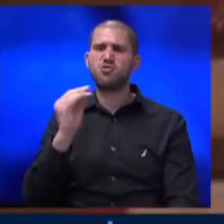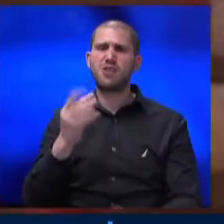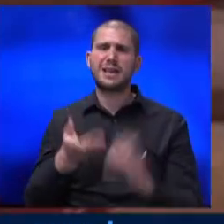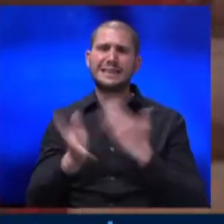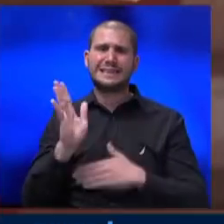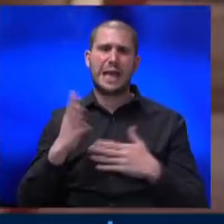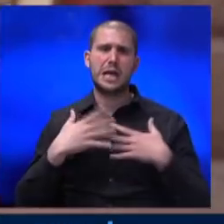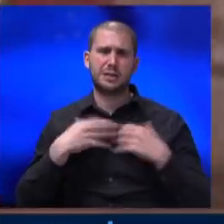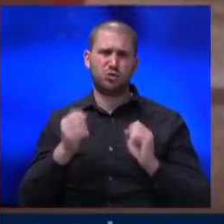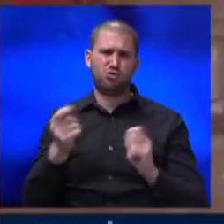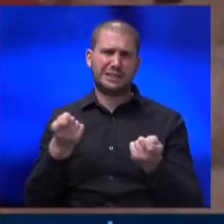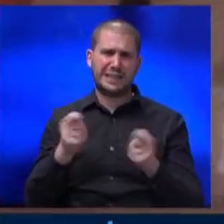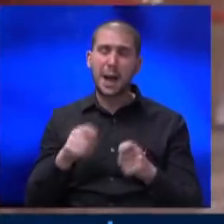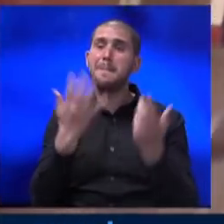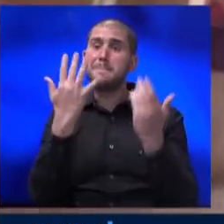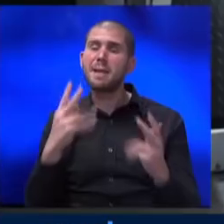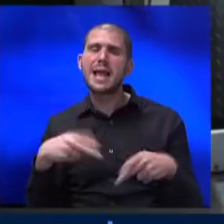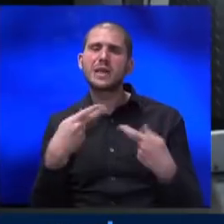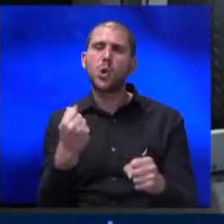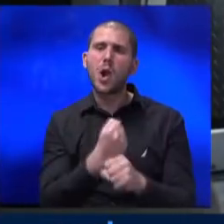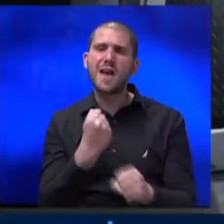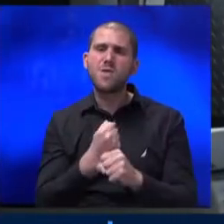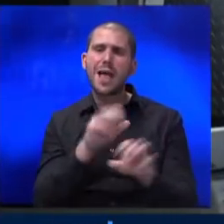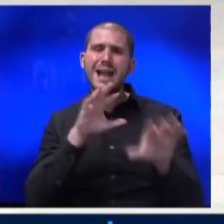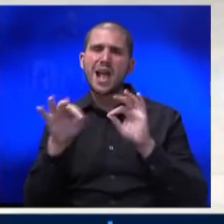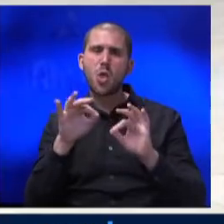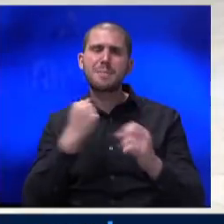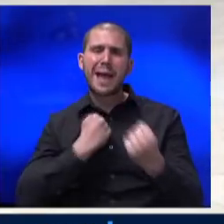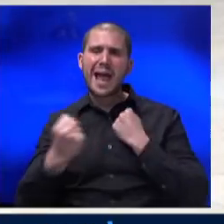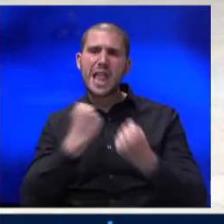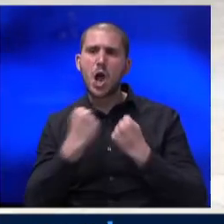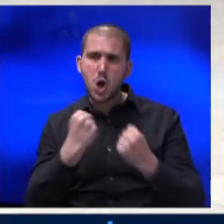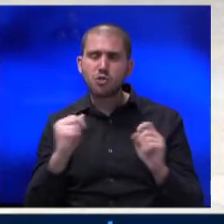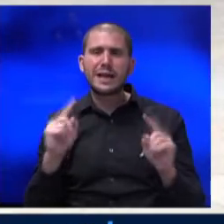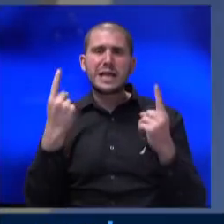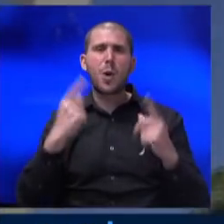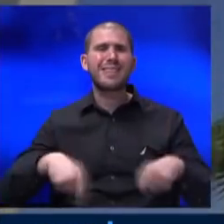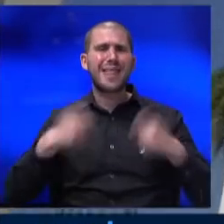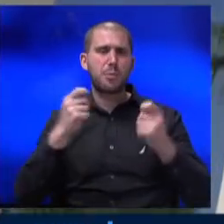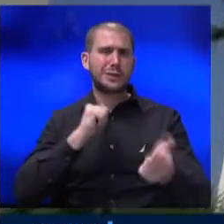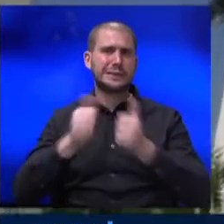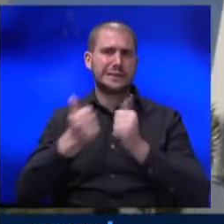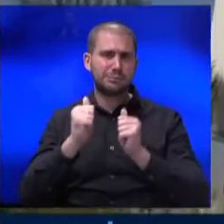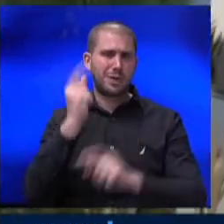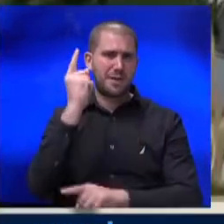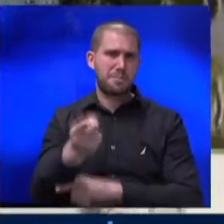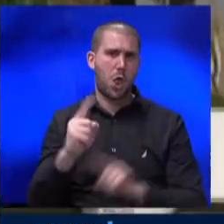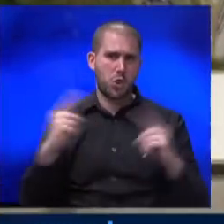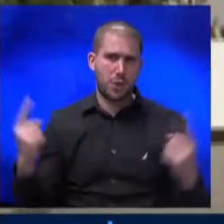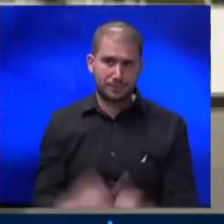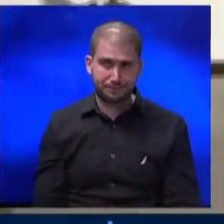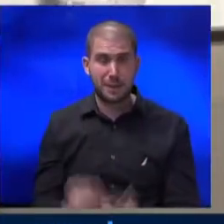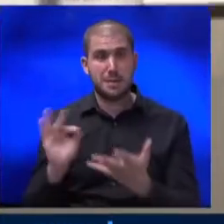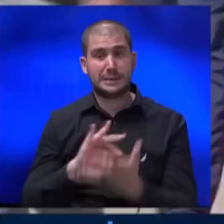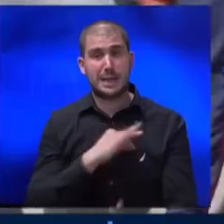מהסגר. מתי ואיך יחזרו לפעול הקניונים, חדרי הכושר, אירועי התרבות והספורט והמלונות. במשרד